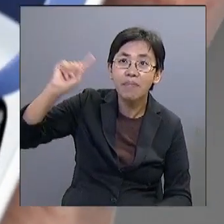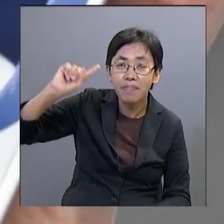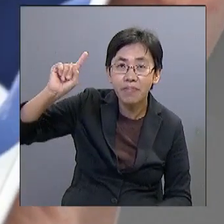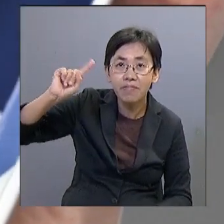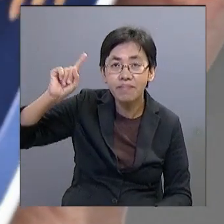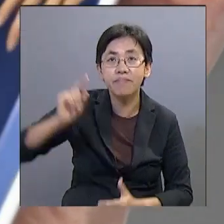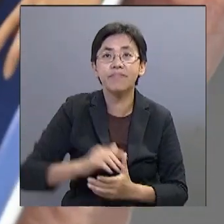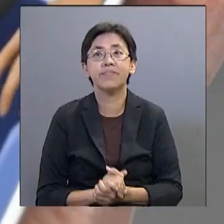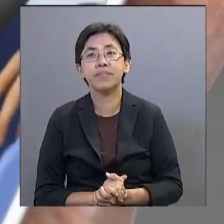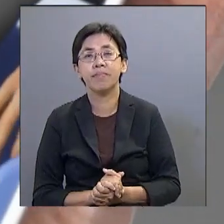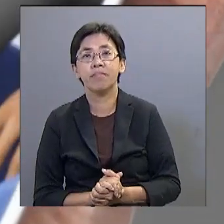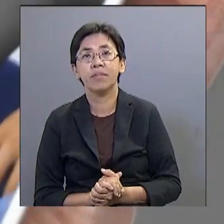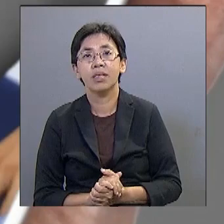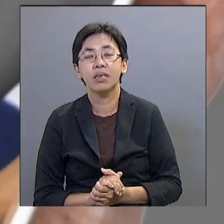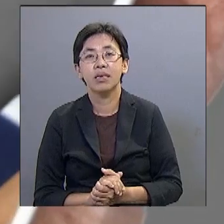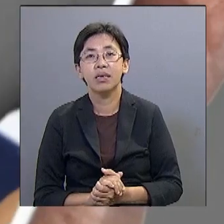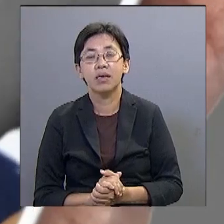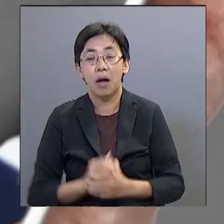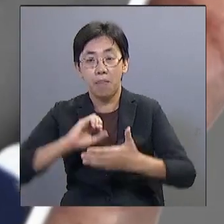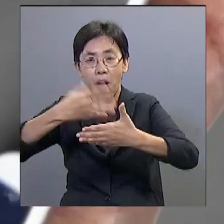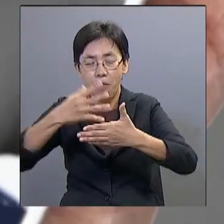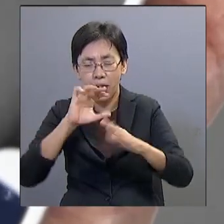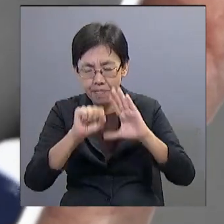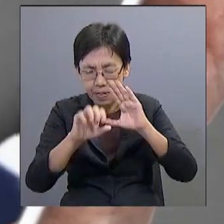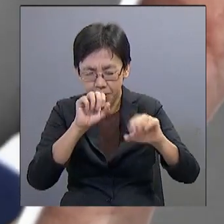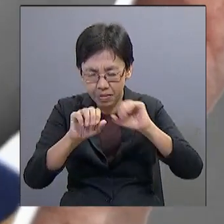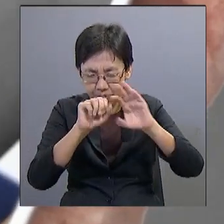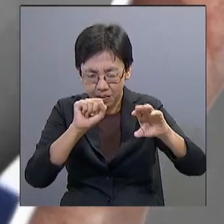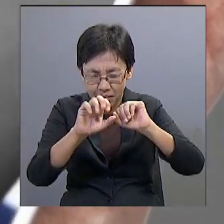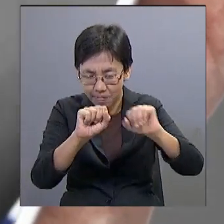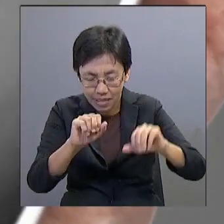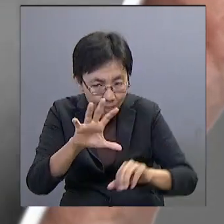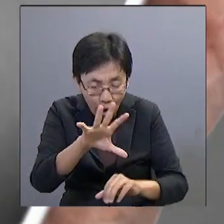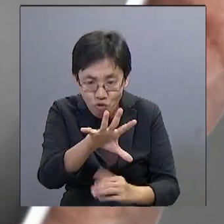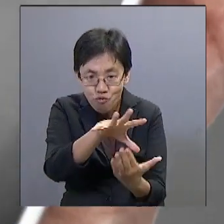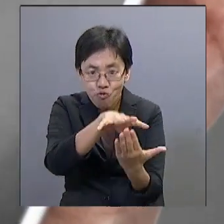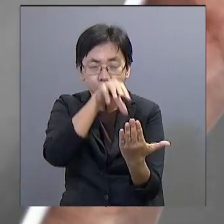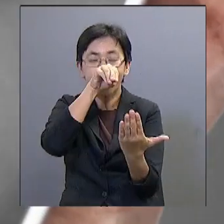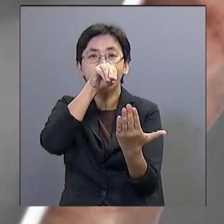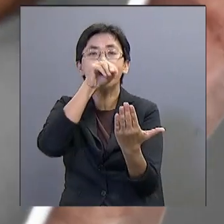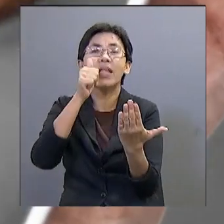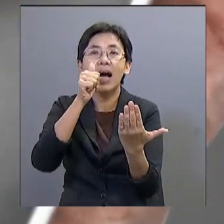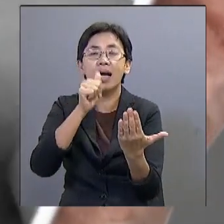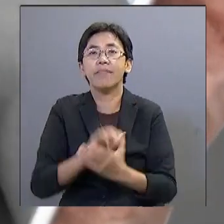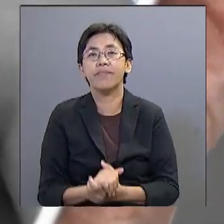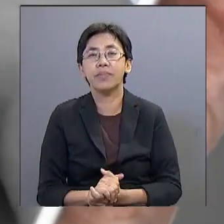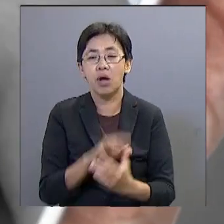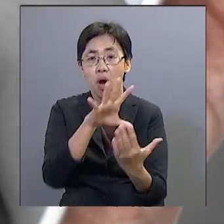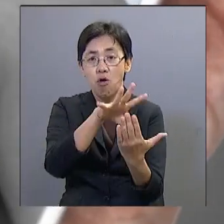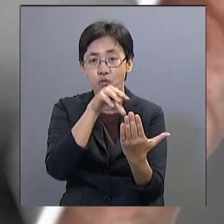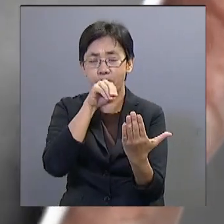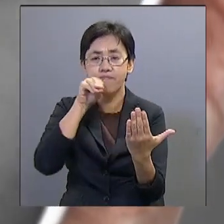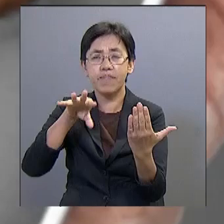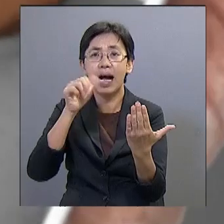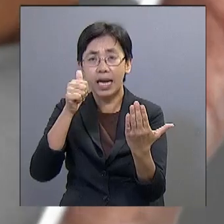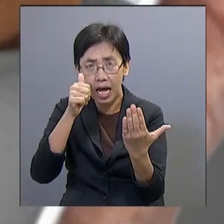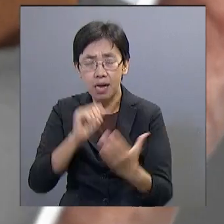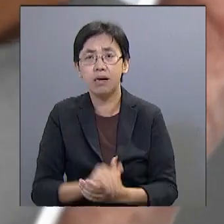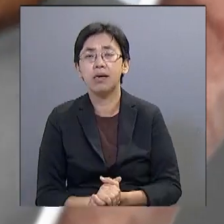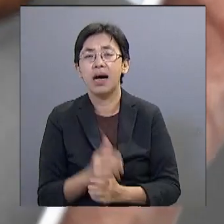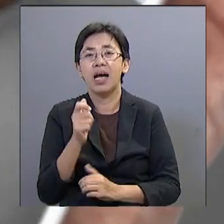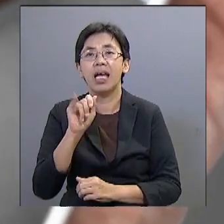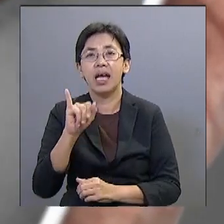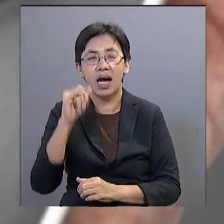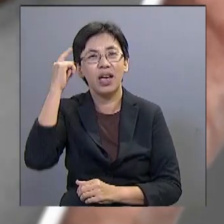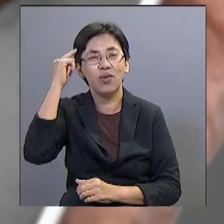ต้นและเมื่อถึงจุดที่โรแรม สามารถคนหาจุดที่เหมอนกันในวริบทต่าง ๆ ได้อย่แนยำแล้วAI จะ